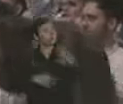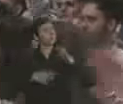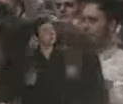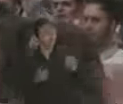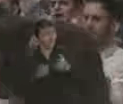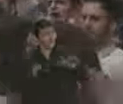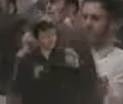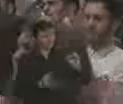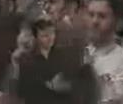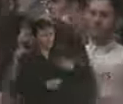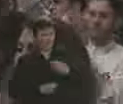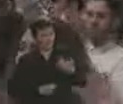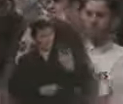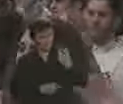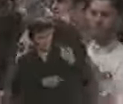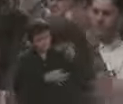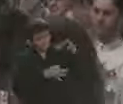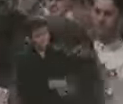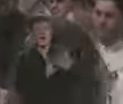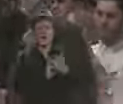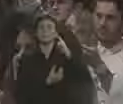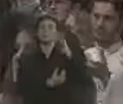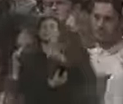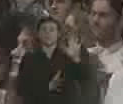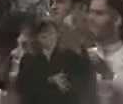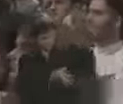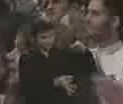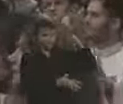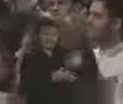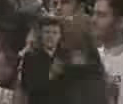serai très heureux de vous faire lire ma lettre aux Français.